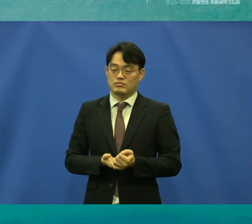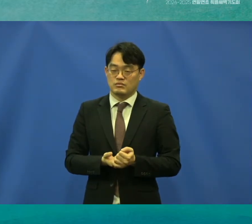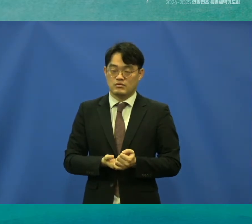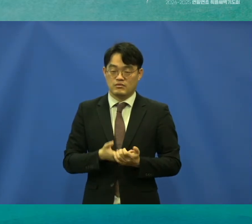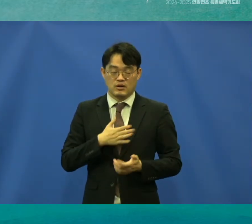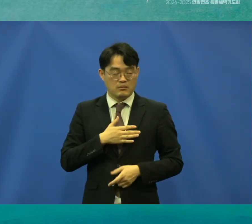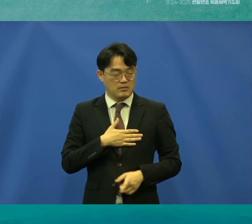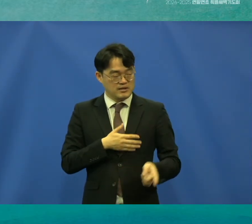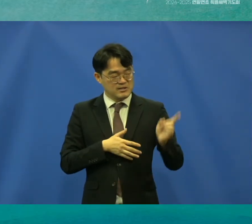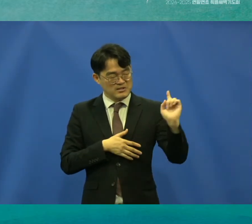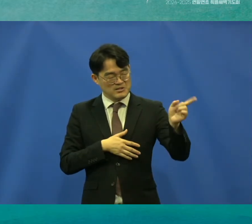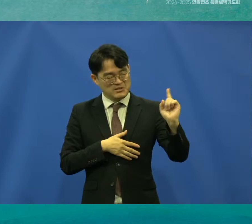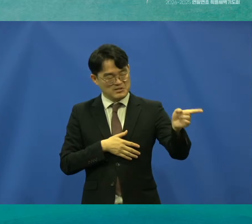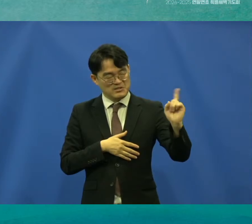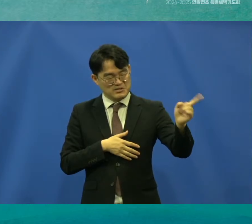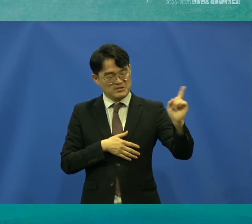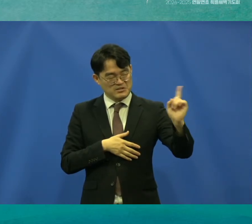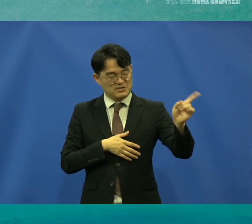있다.